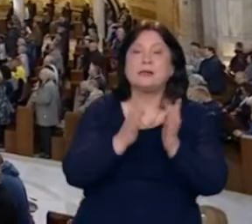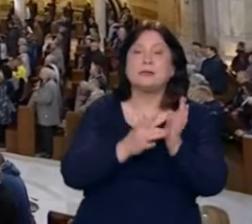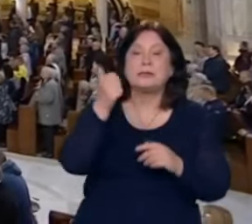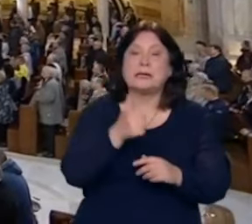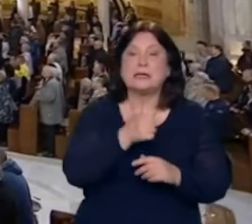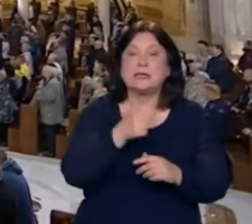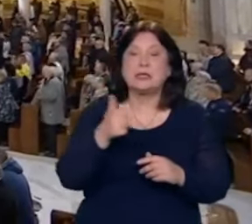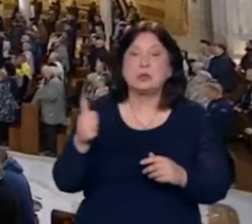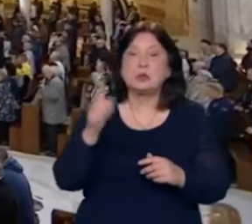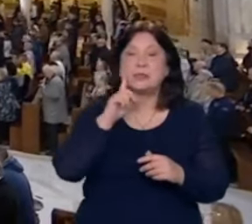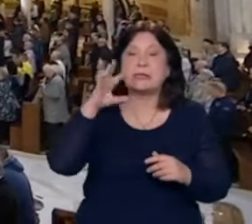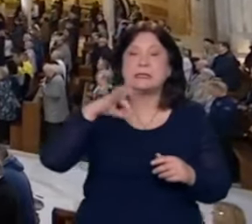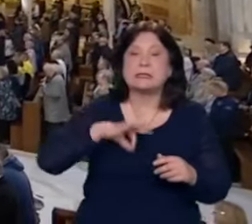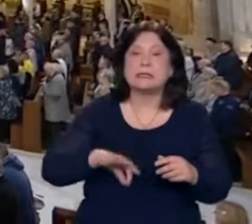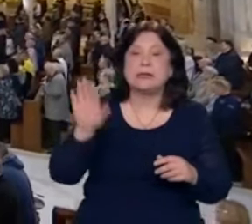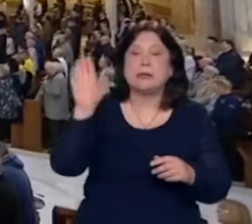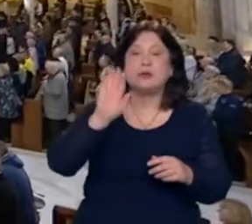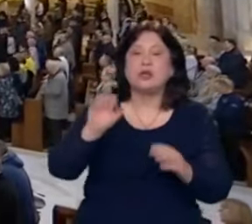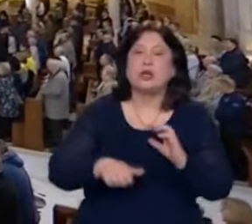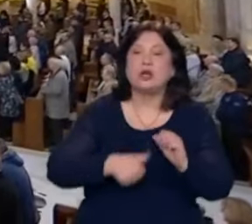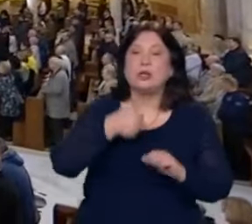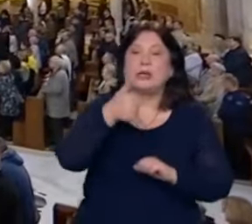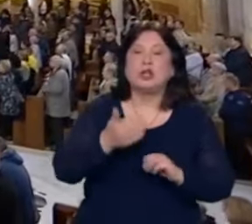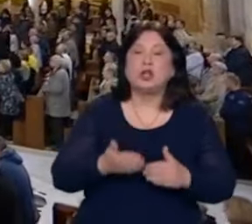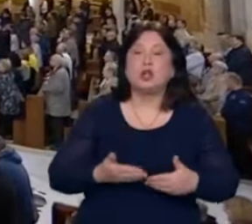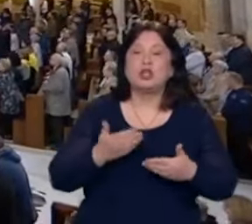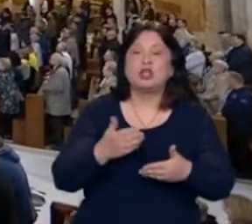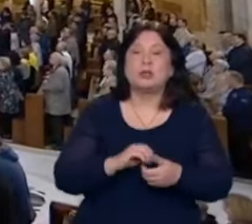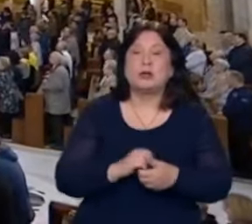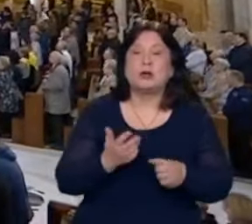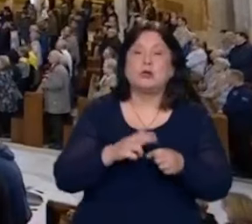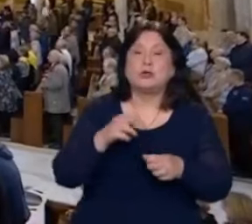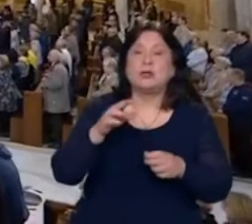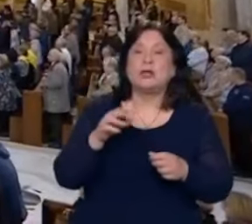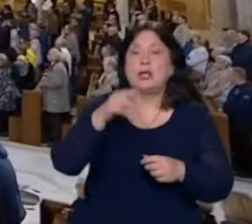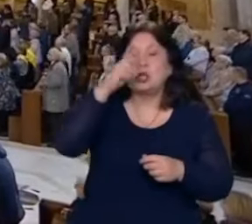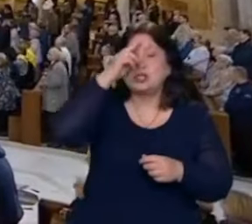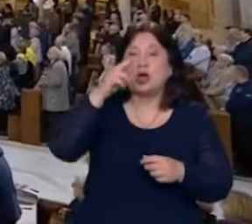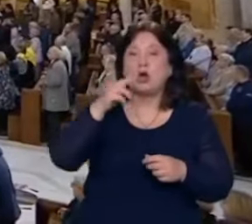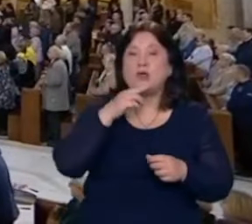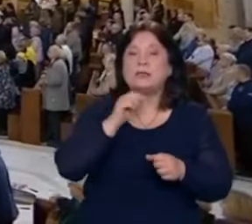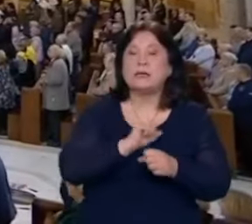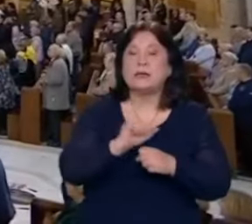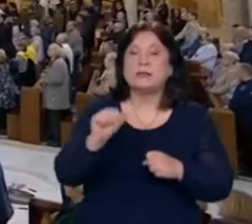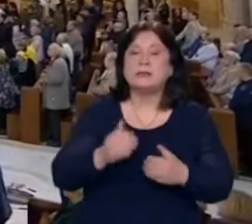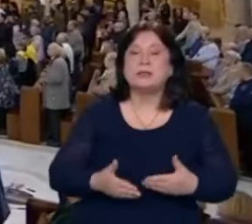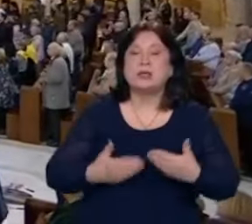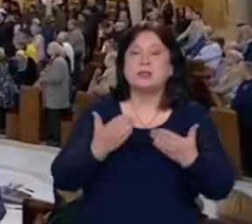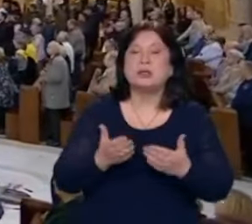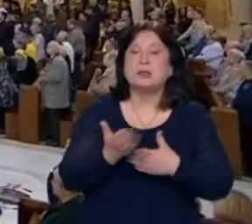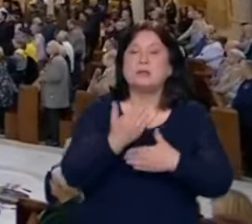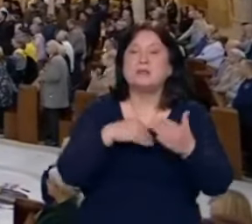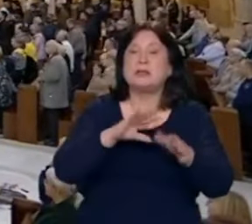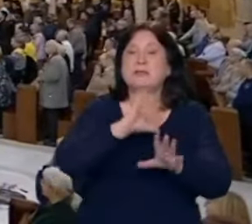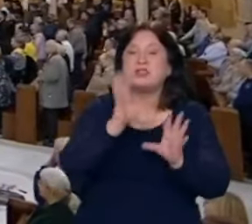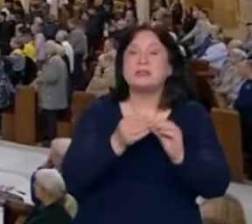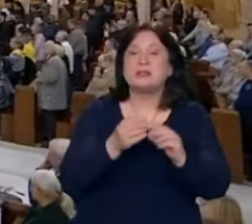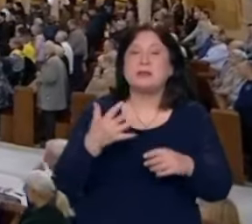Chrystusa Syna Bożego jednorodzonego Który z Ojca jest Zrodzony przed wszystkimi